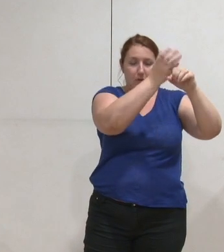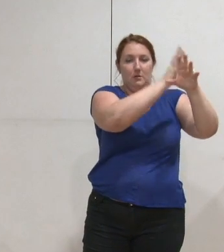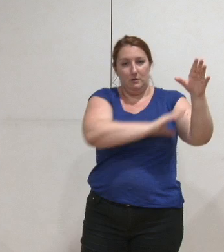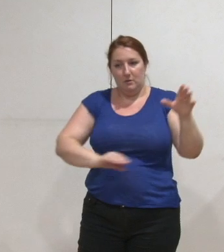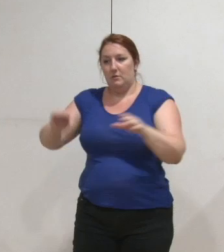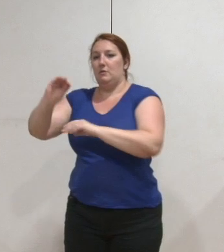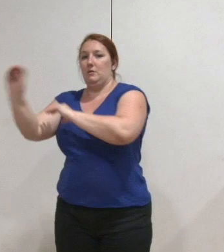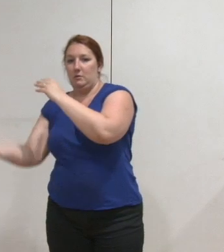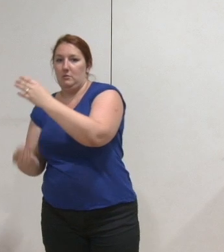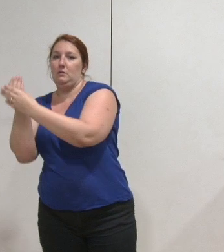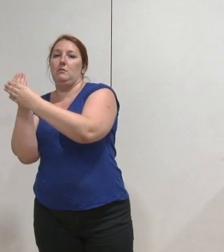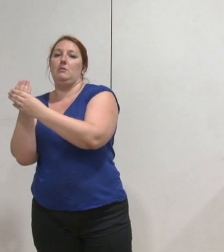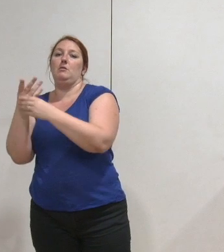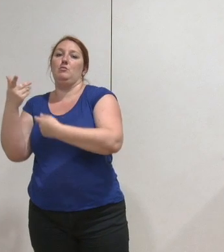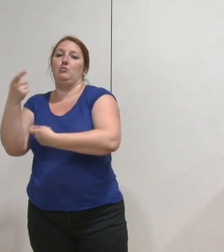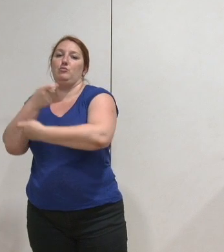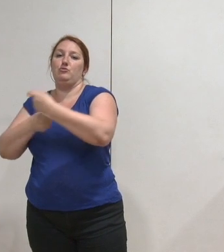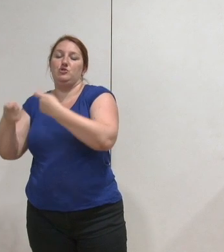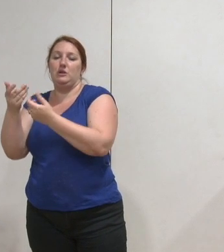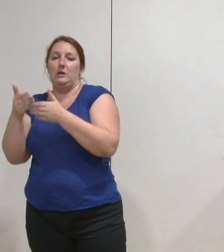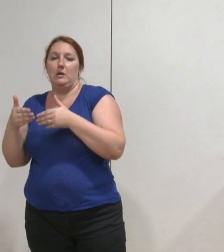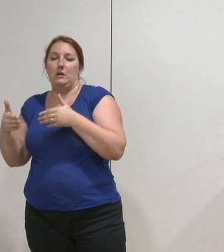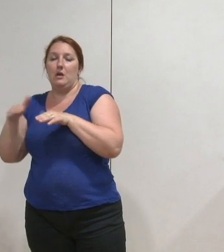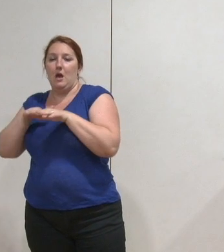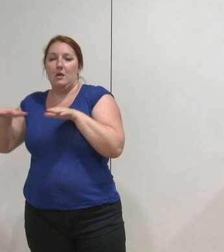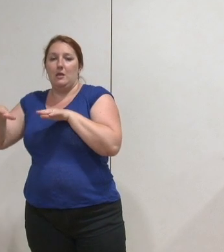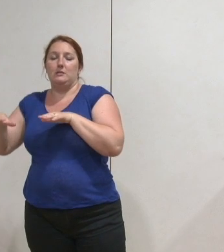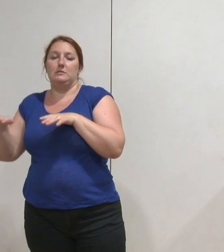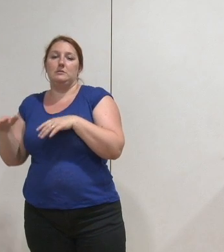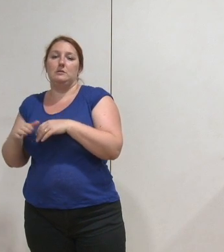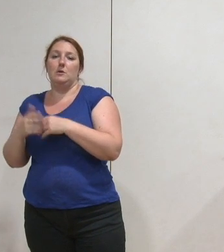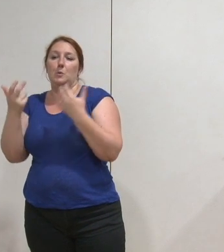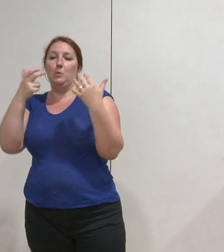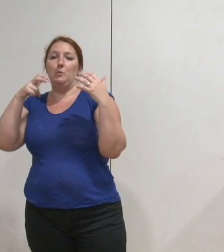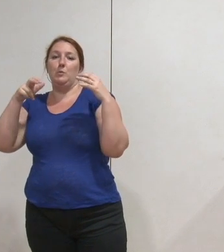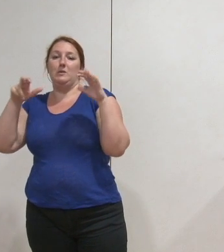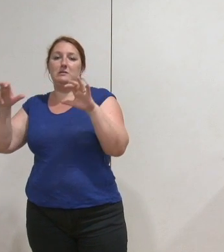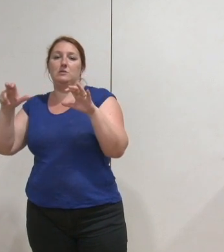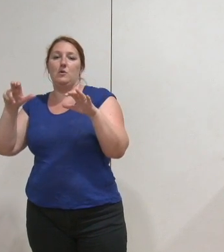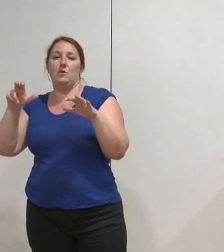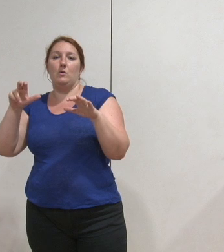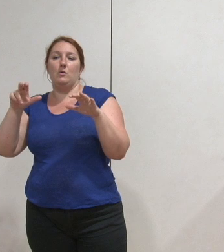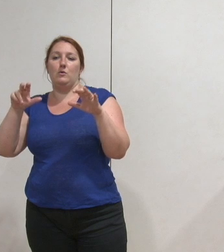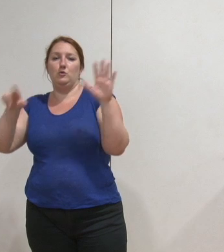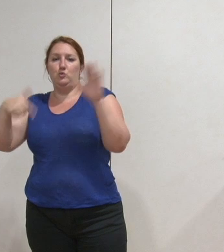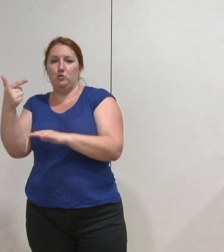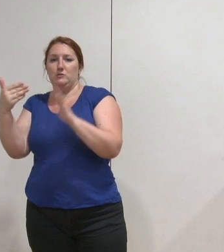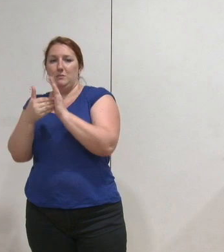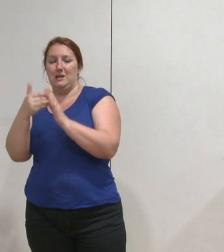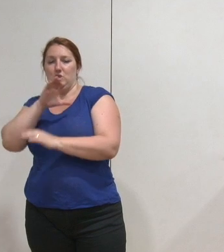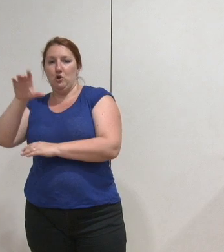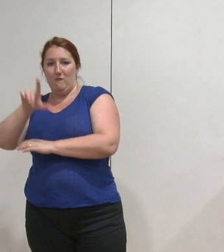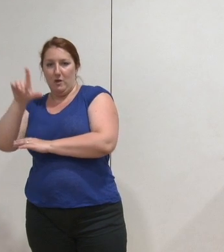annexe activité économique de 812122 euros hors taxe en fonctionnement et